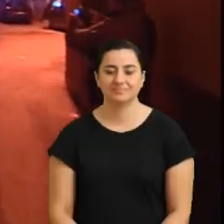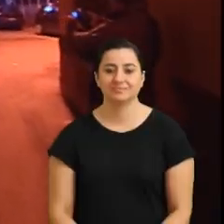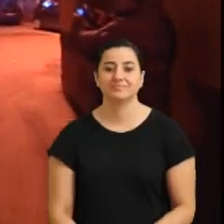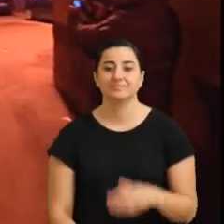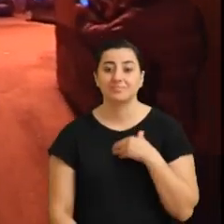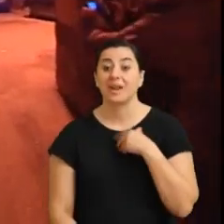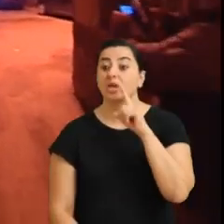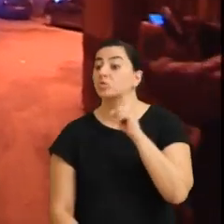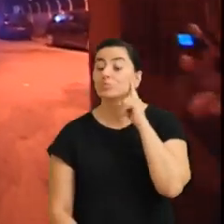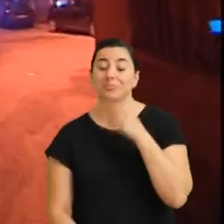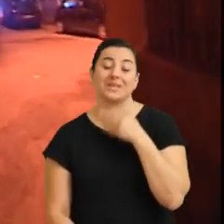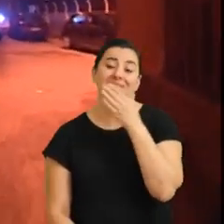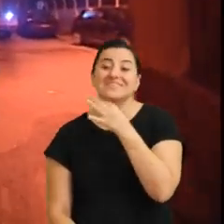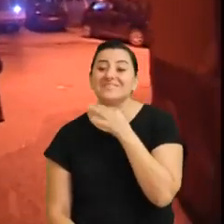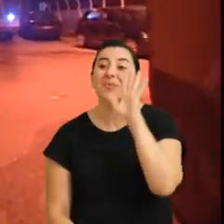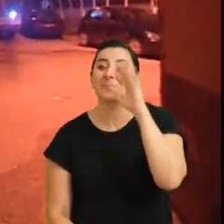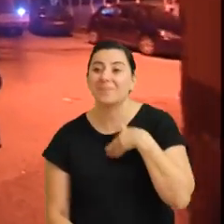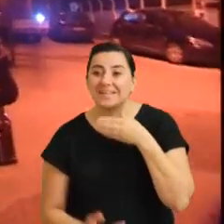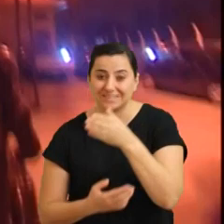Ben duydum ilk önce. Ben gelebilir miyim?